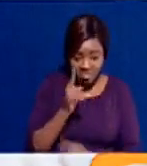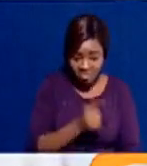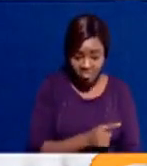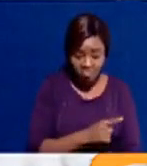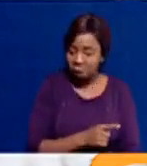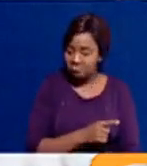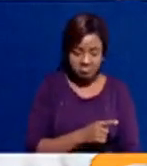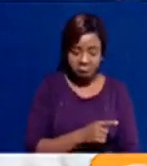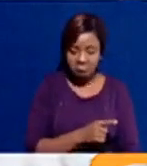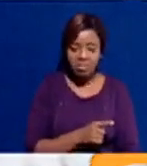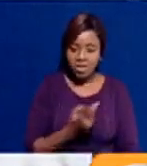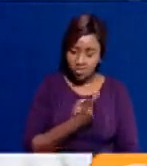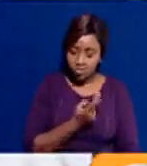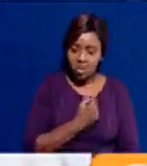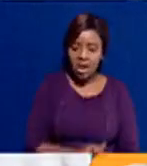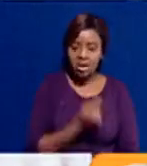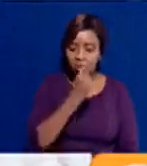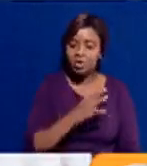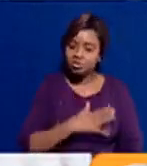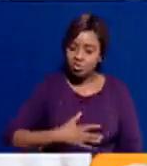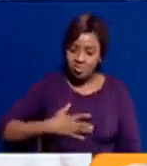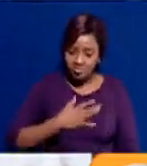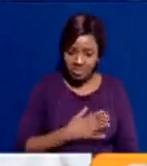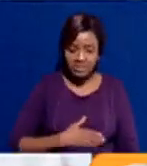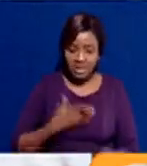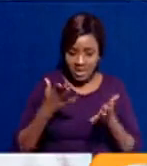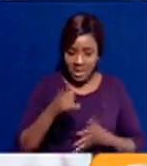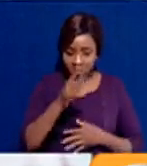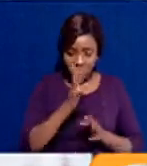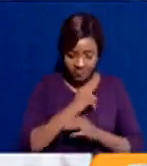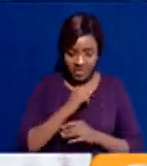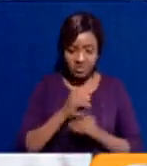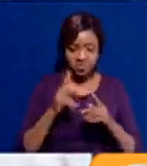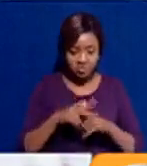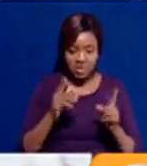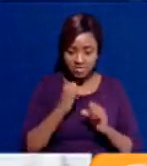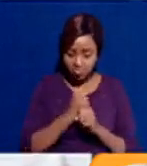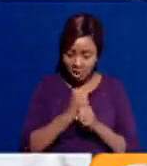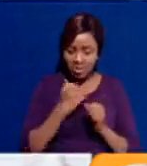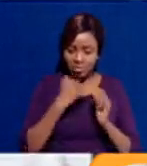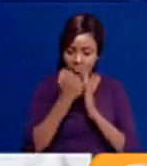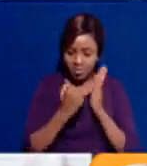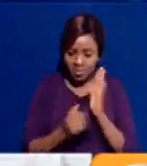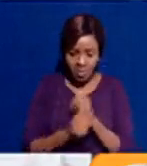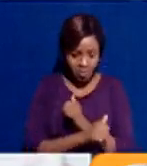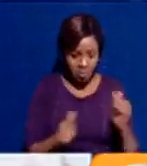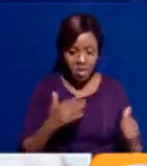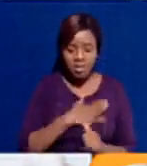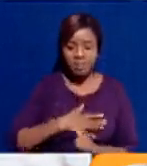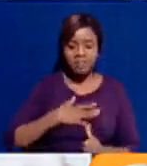tutakuwa pale tukijibu wa Kenya. Kwa hivyo rais, vile umeanza, upange hii kazi, upange wewe